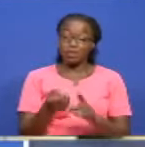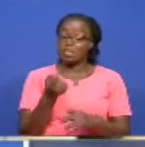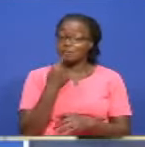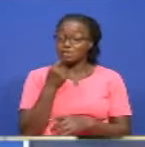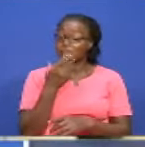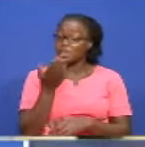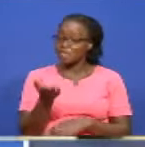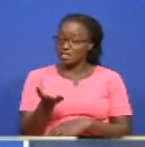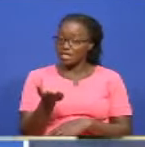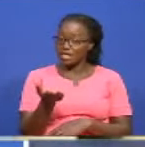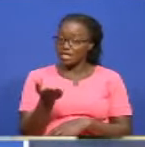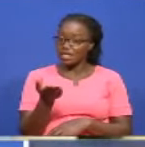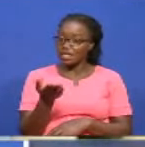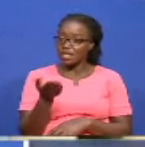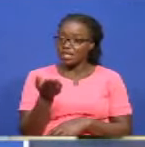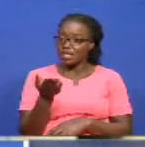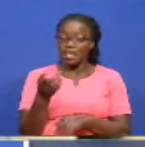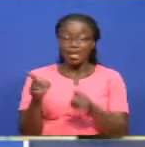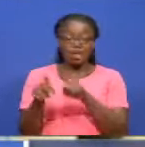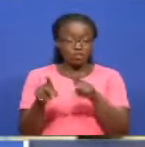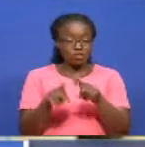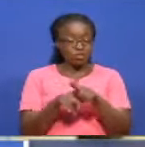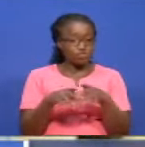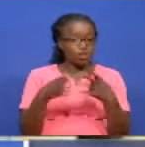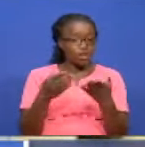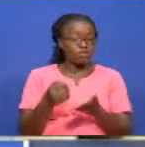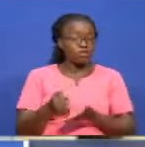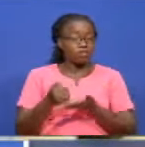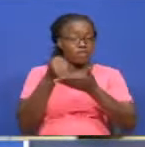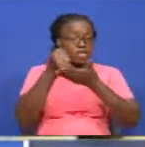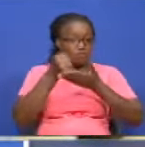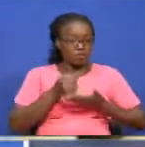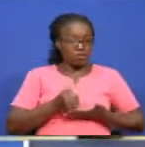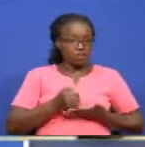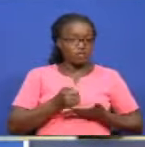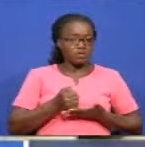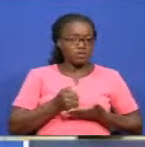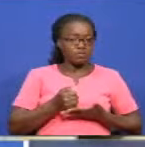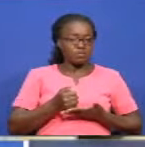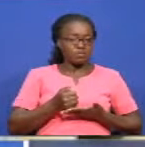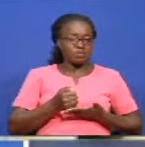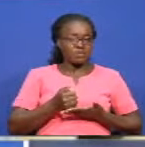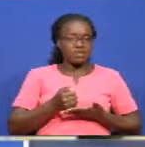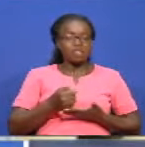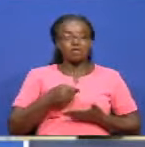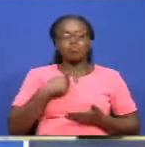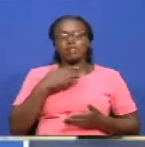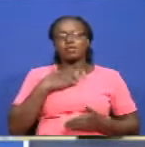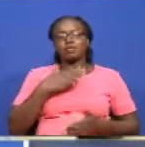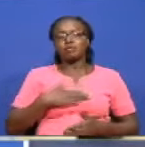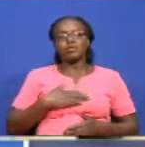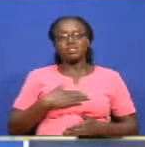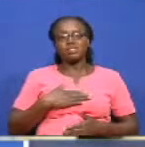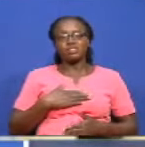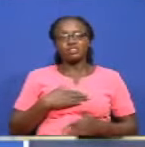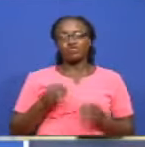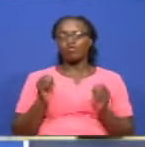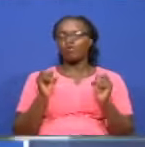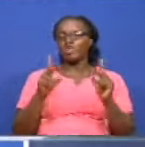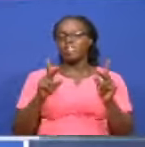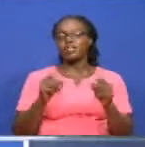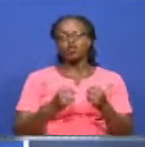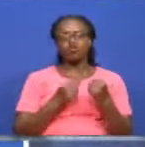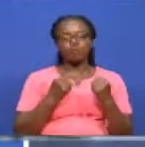hapa nao kutegemea, kulingana na vile wametusaidia, nasema hata mwili wangu sahi naona uko sawa sawa